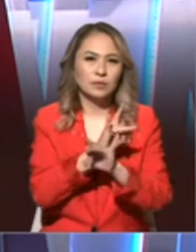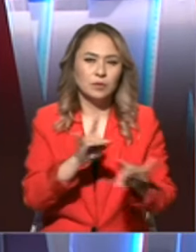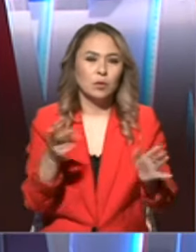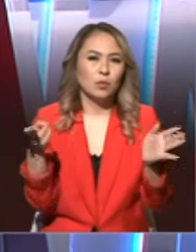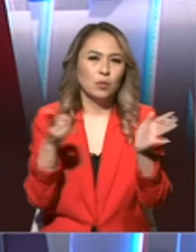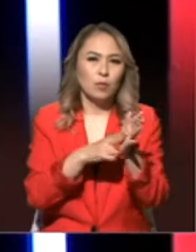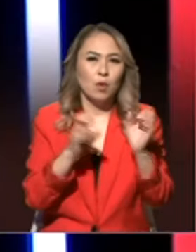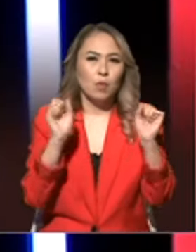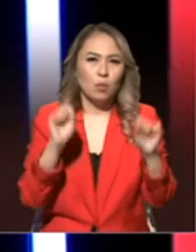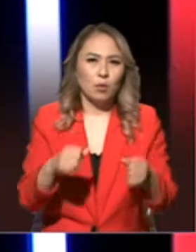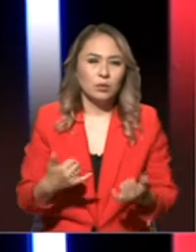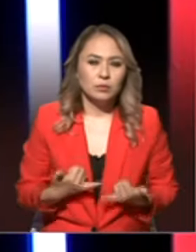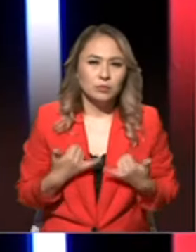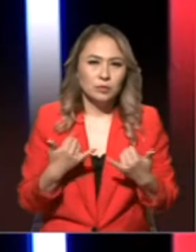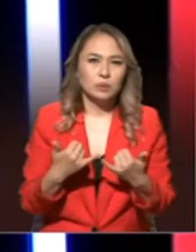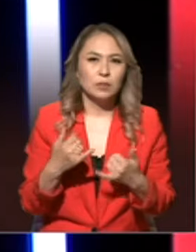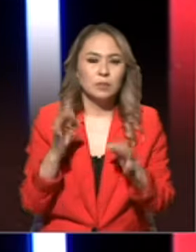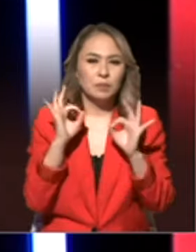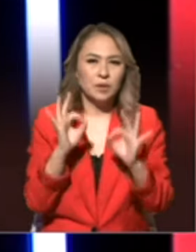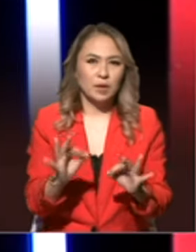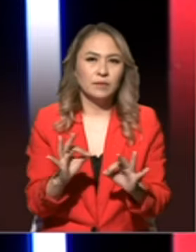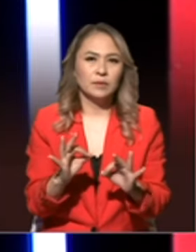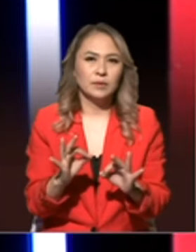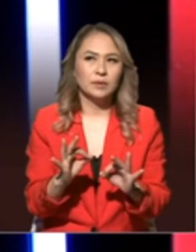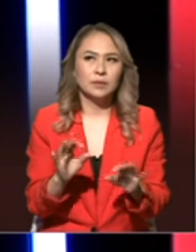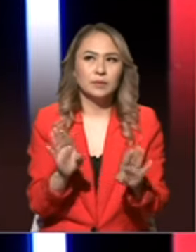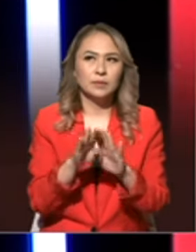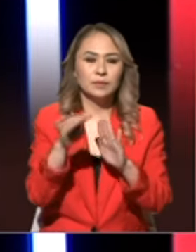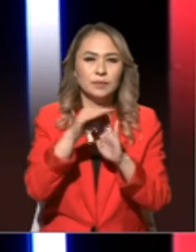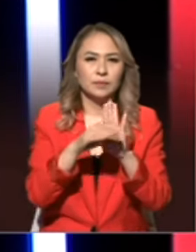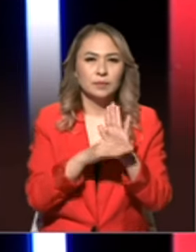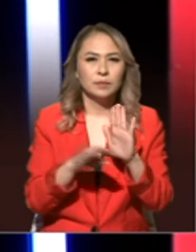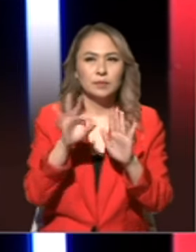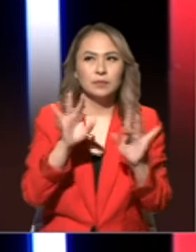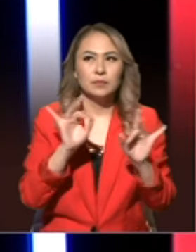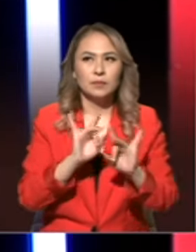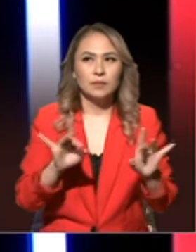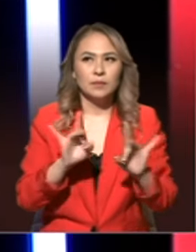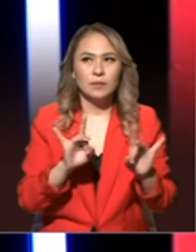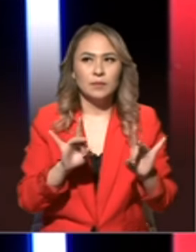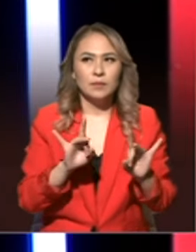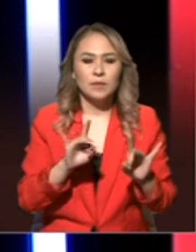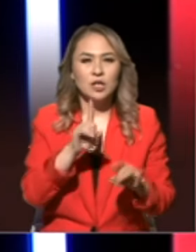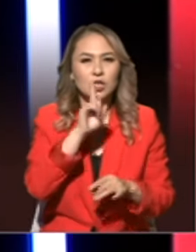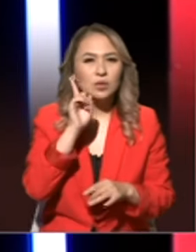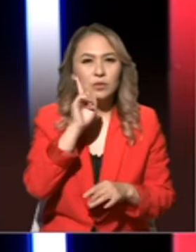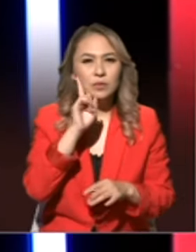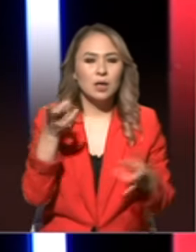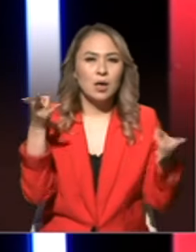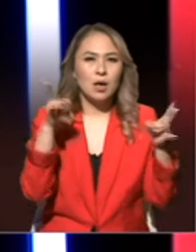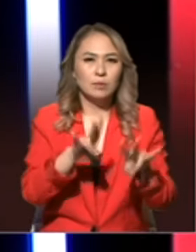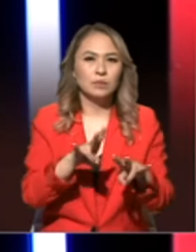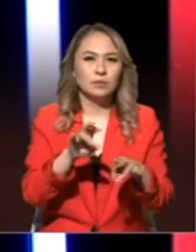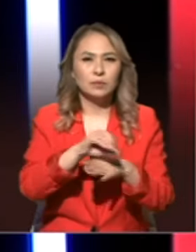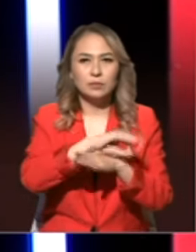көшуге мүмкіндік беруіміз керек деген пікір өте оңды. Серпін бағдарламасын Ғали Асқар ағамыз айтып жатыр мысалға. Жастардың сол жақта қалып